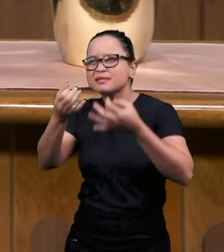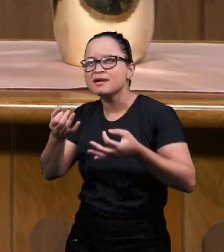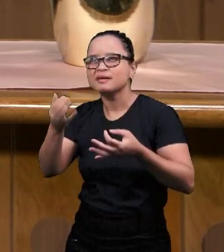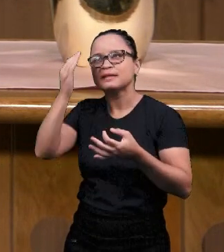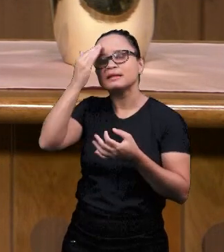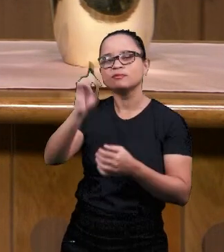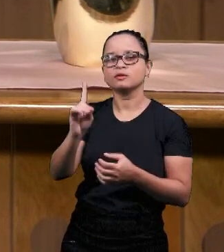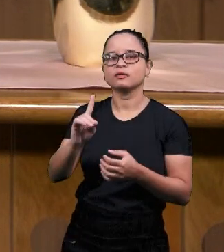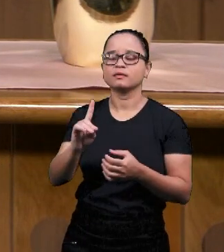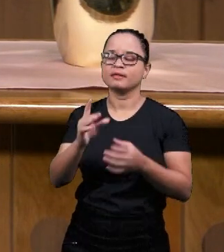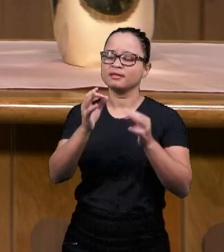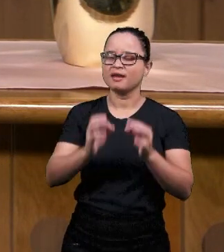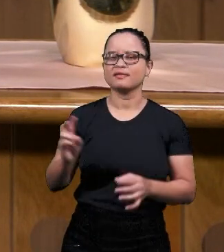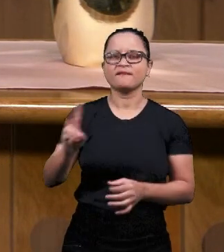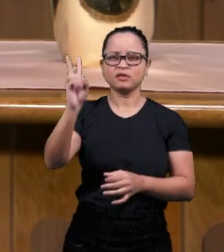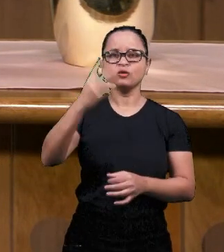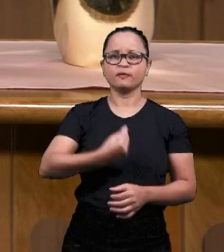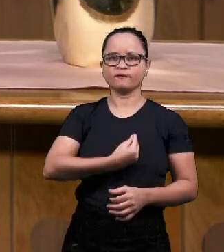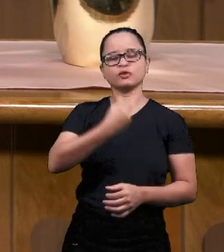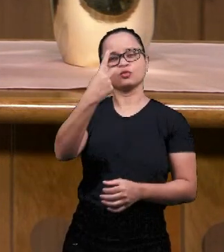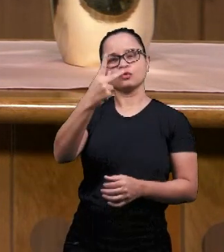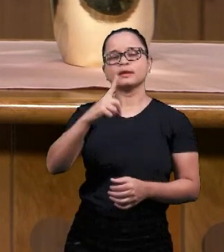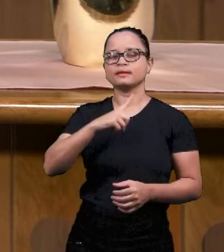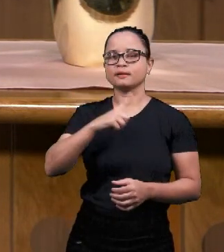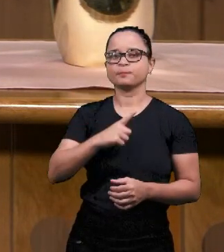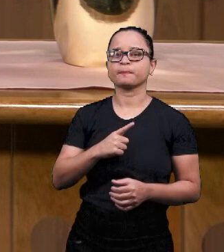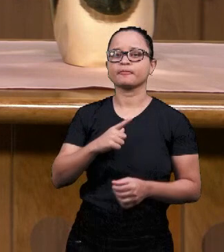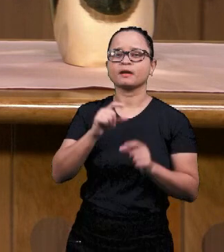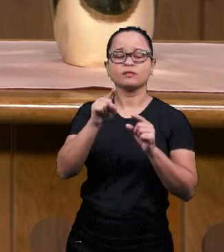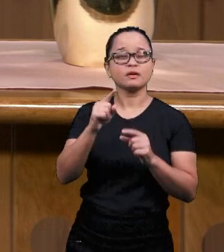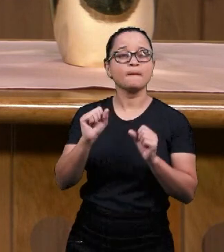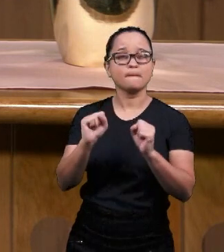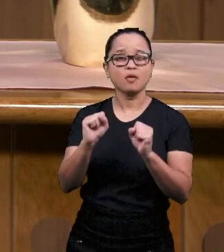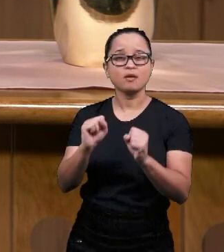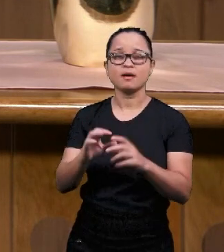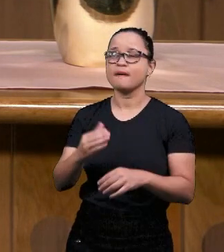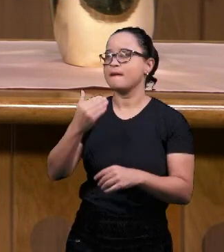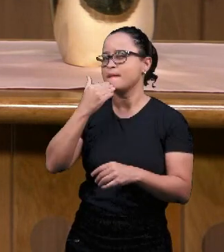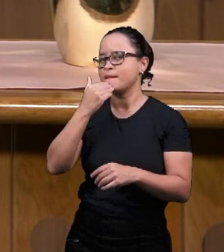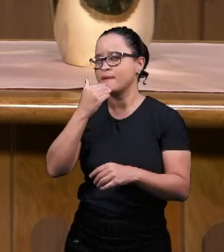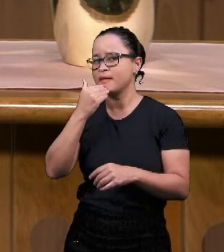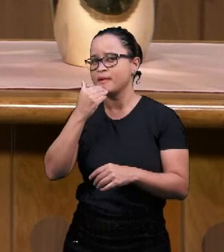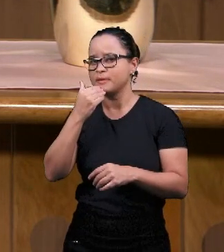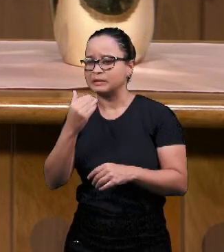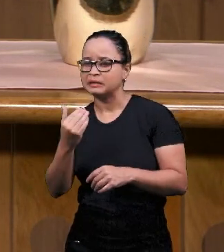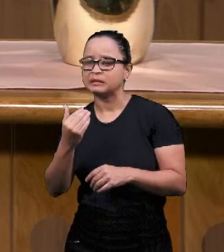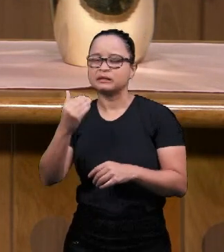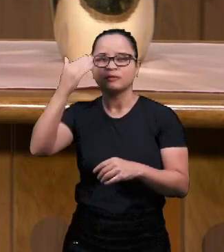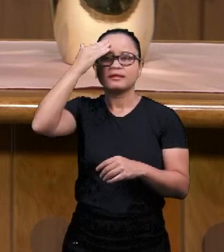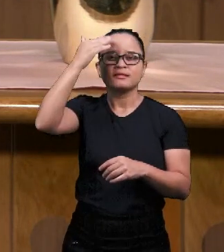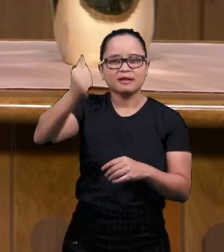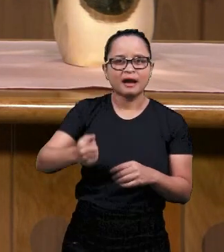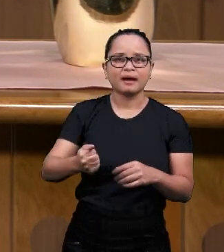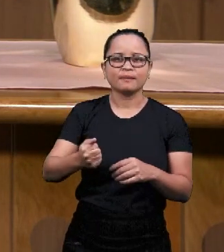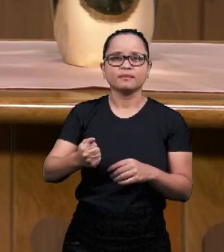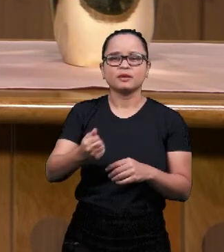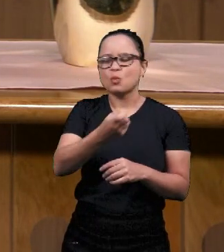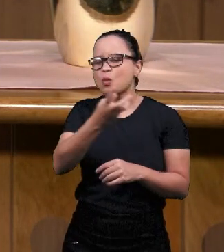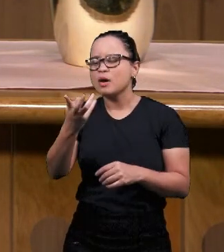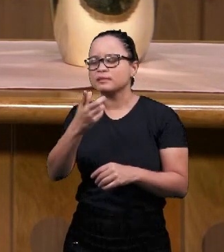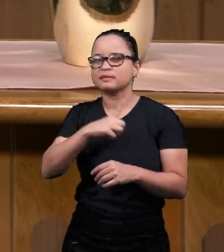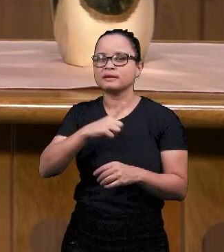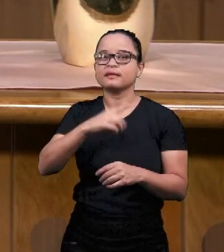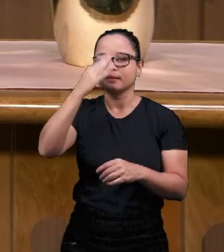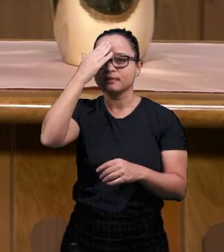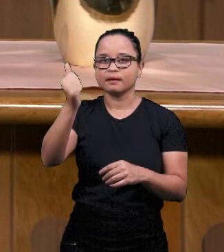неописуемое даже. Много ценностей у тебя в твоей жизни, которые ты можешь измерить, посчитать. Но то, что